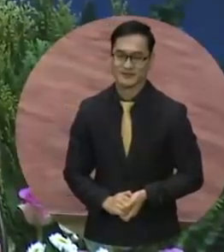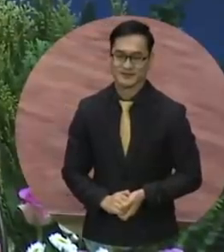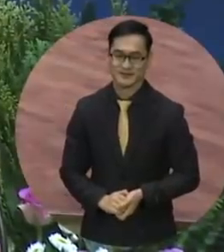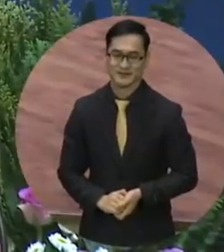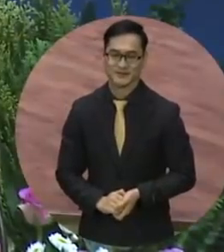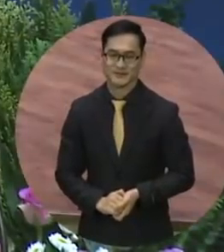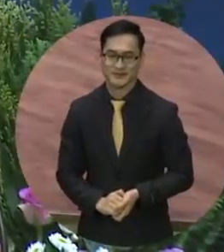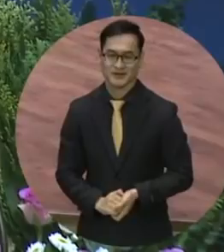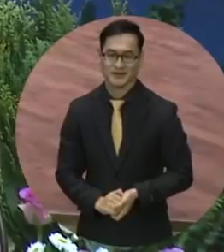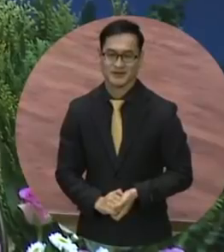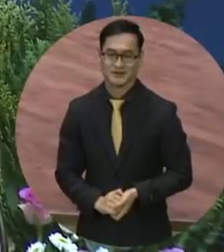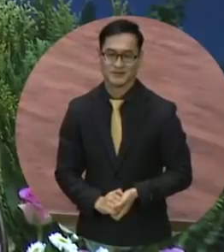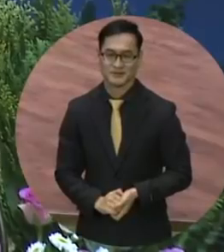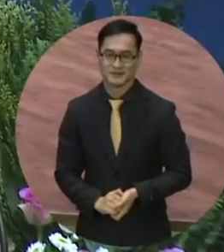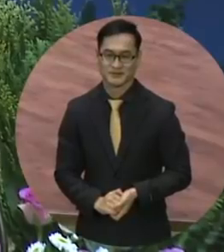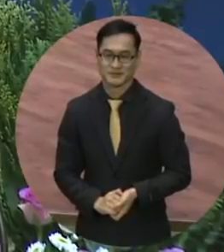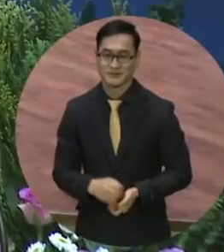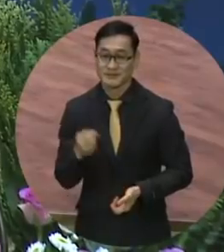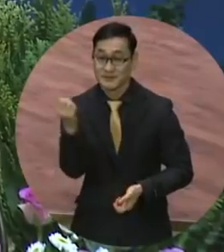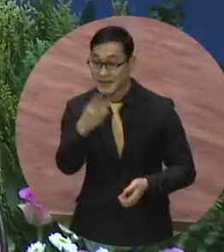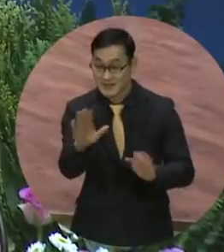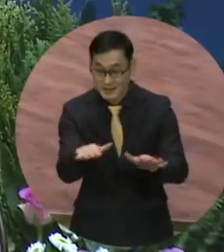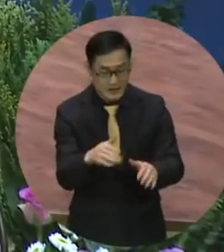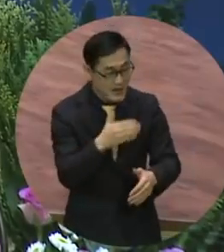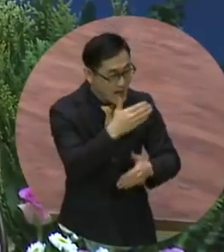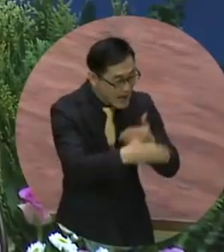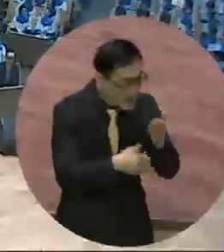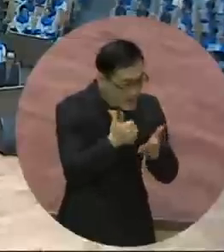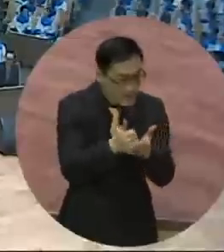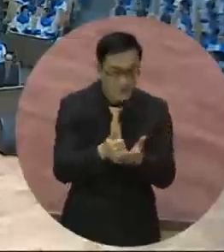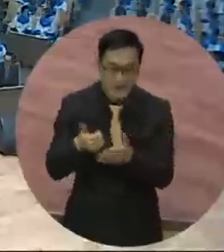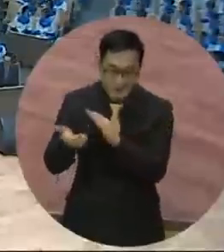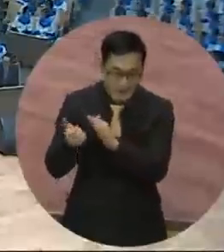다른 분하고 다시 한번 인사합시다. 하나님을 예배합시다.